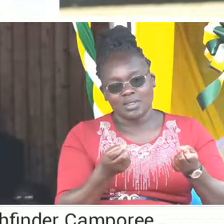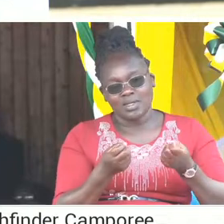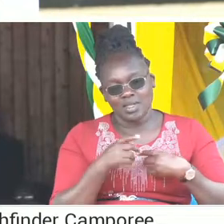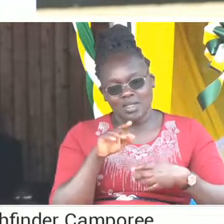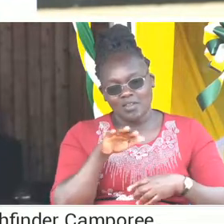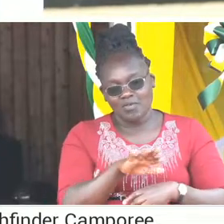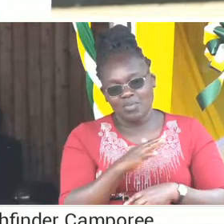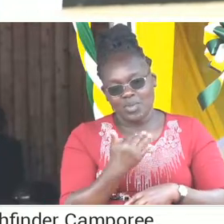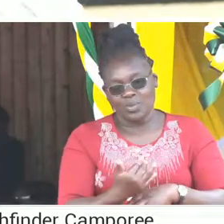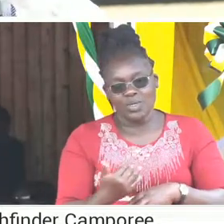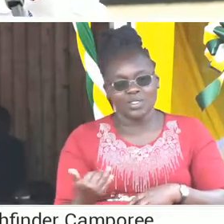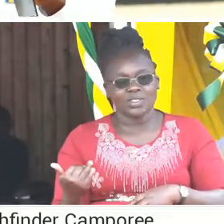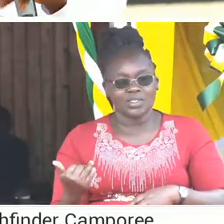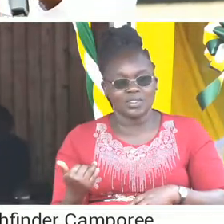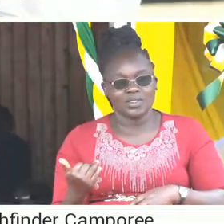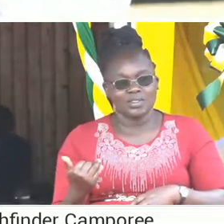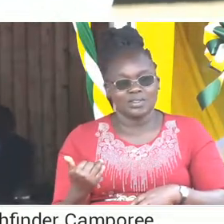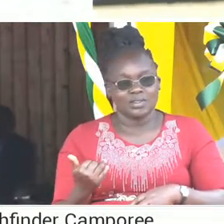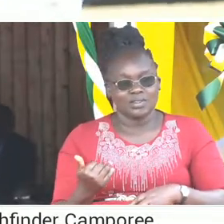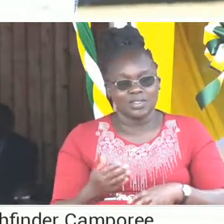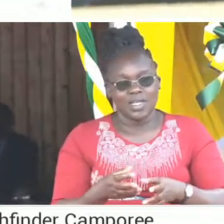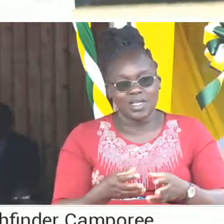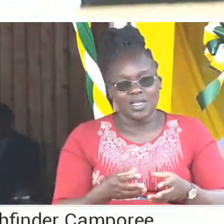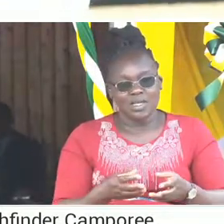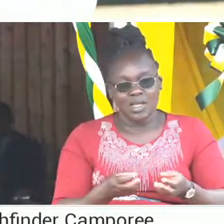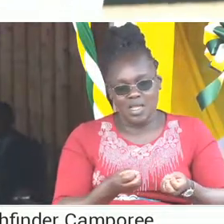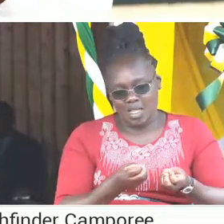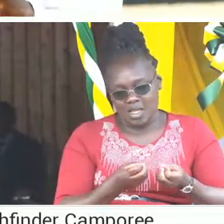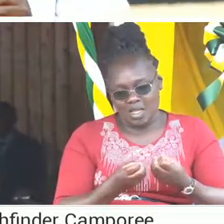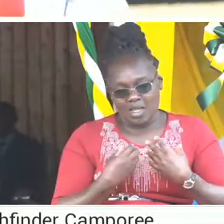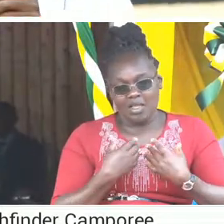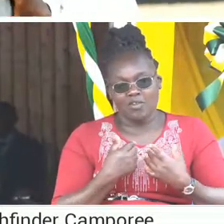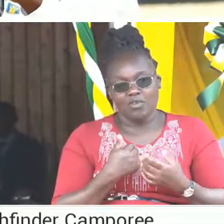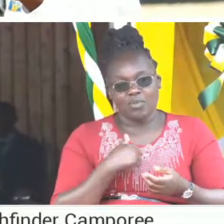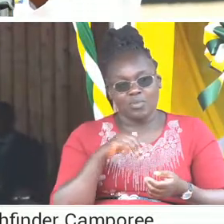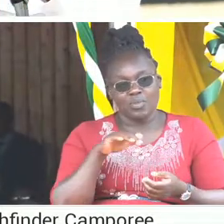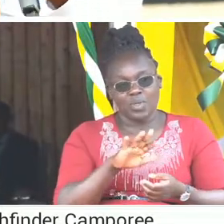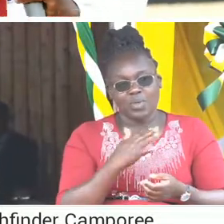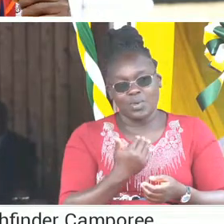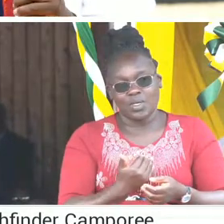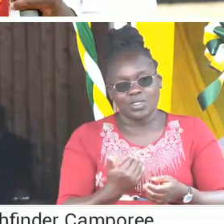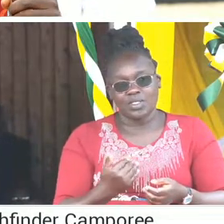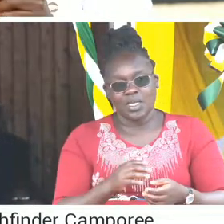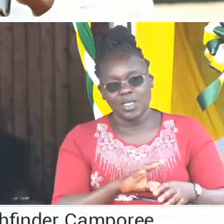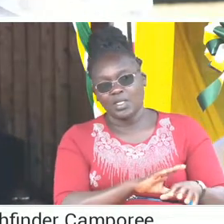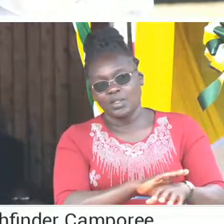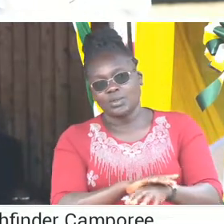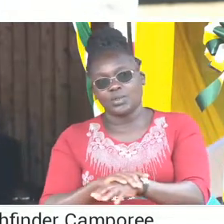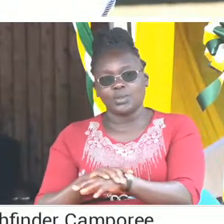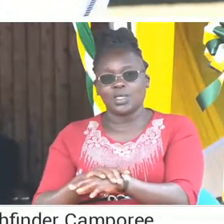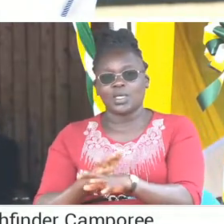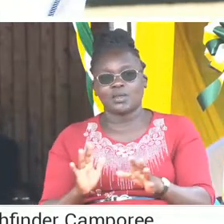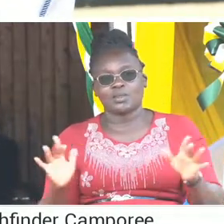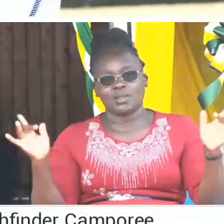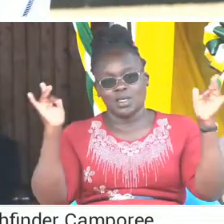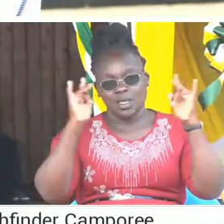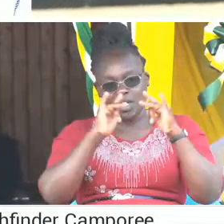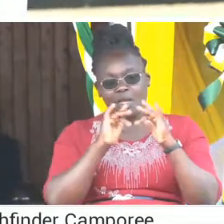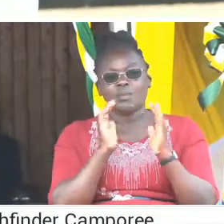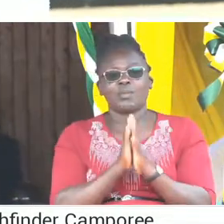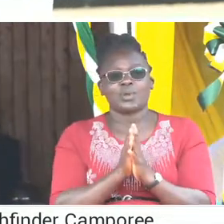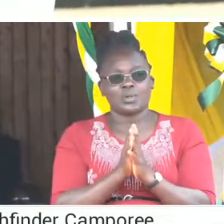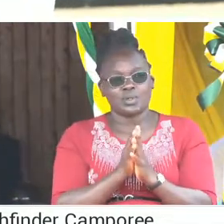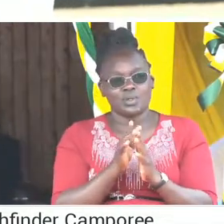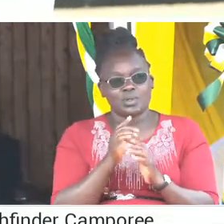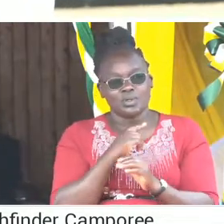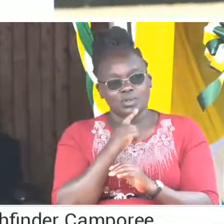makambi. Baba akakubali kupeleka mtoto kwa mkutano. Kwa siku moja mtoto akabadilika.